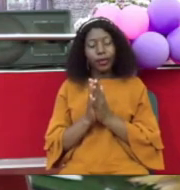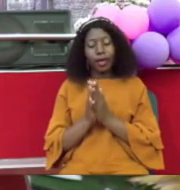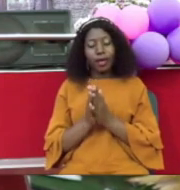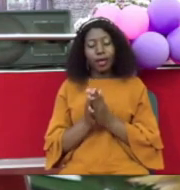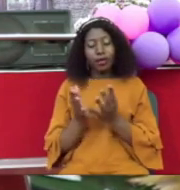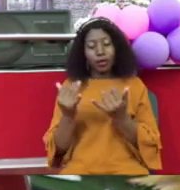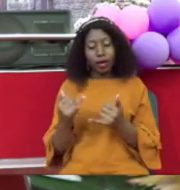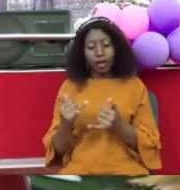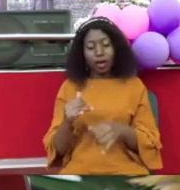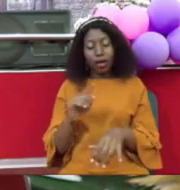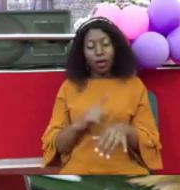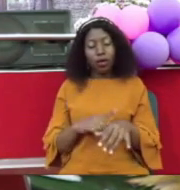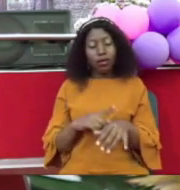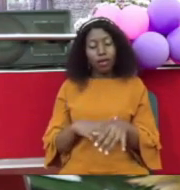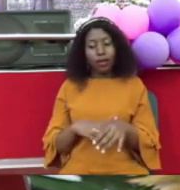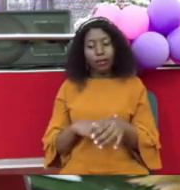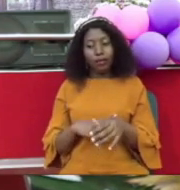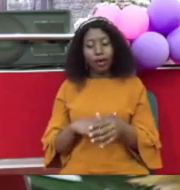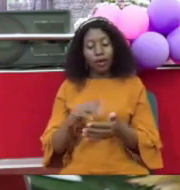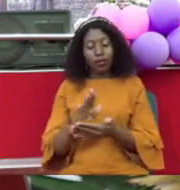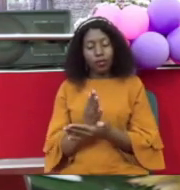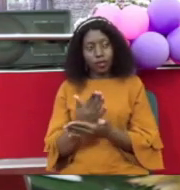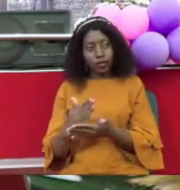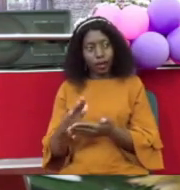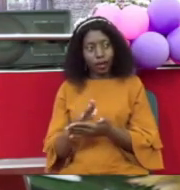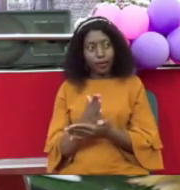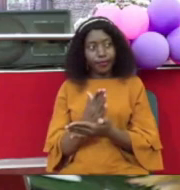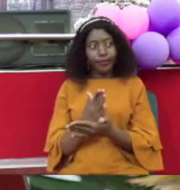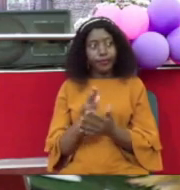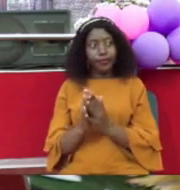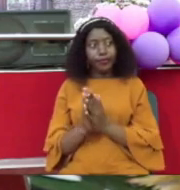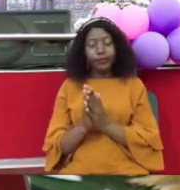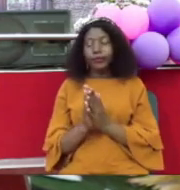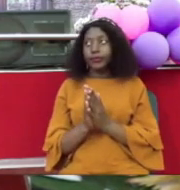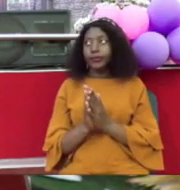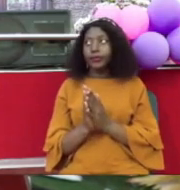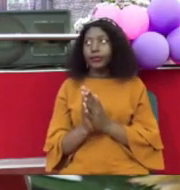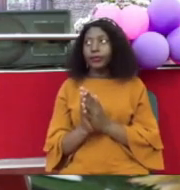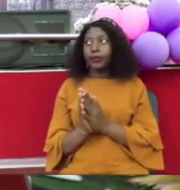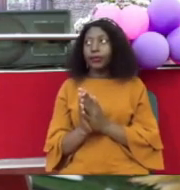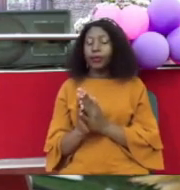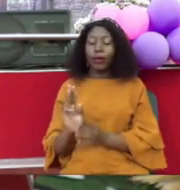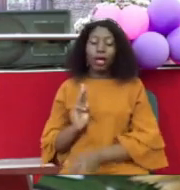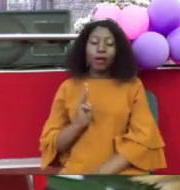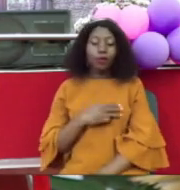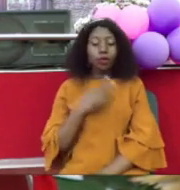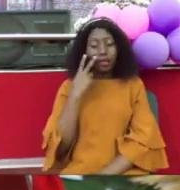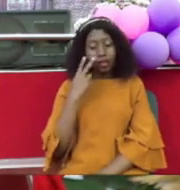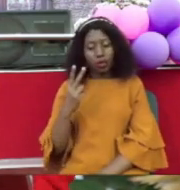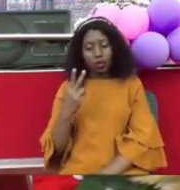through this sharing, basi tunapoangazia kushirika huku, kushiriki we are just looking at how are we